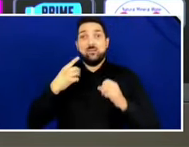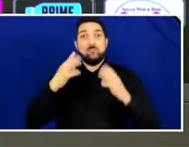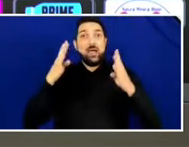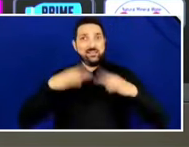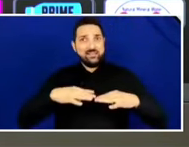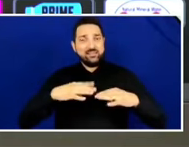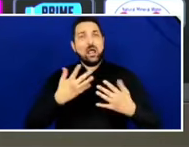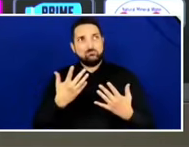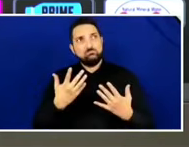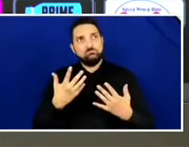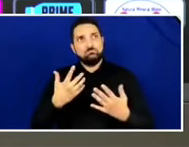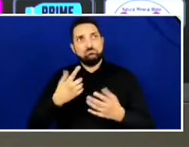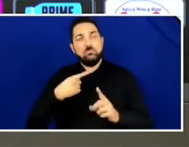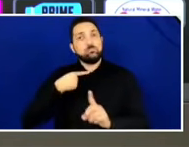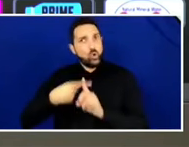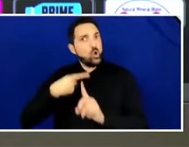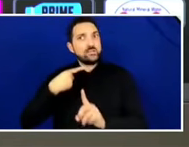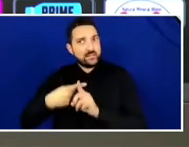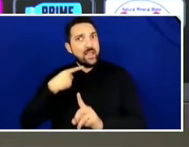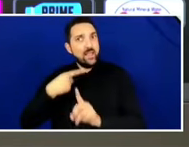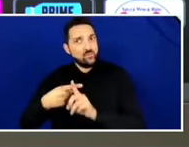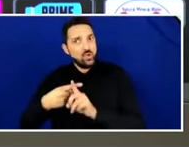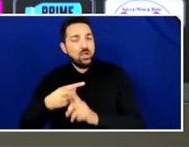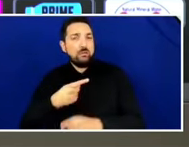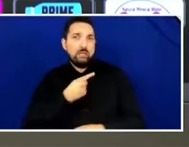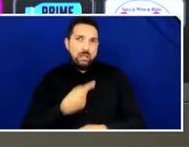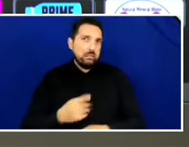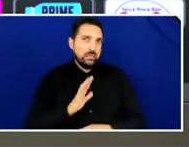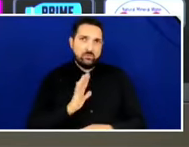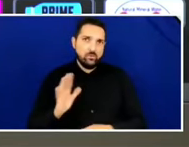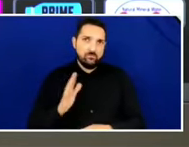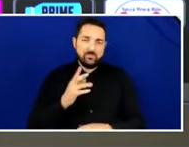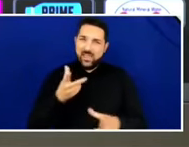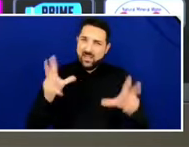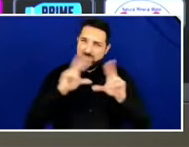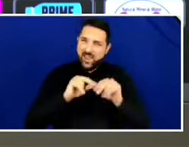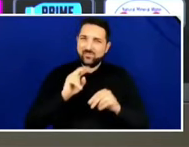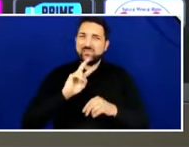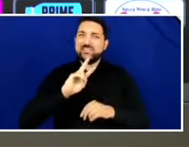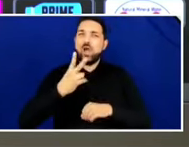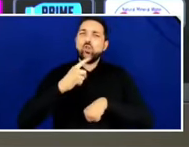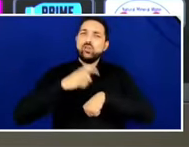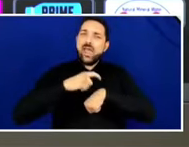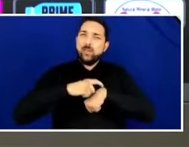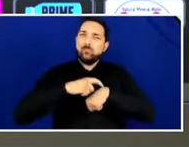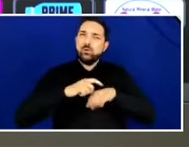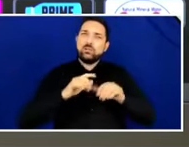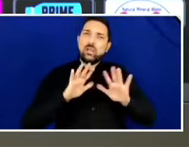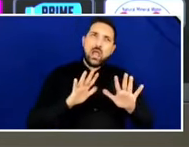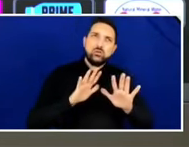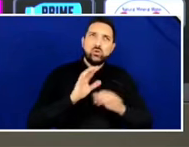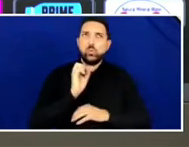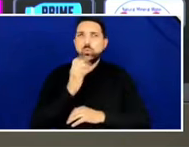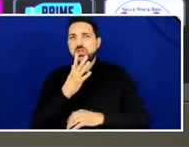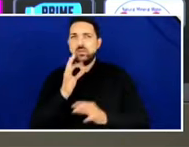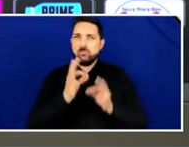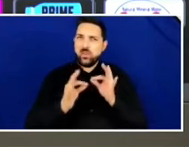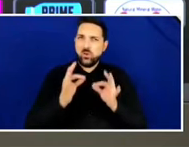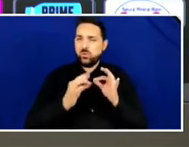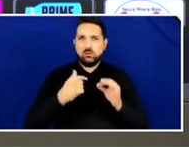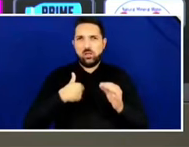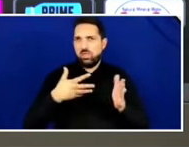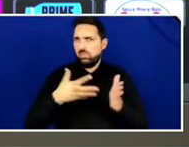migliorare ripeto i 10-12 minuti all'inizio secondo tempo va gestito molto meglio rimanere in campo rimanere in